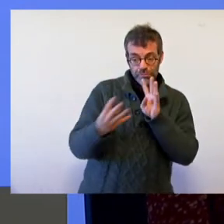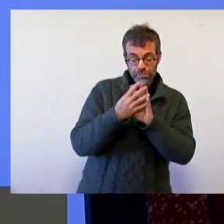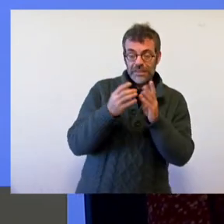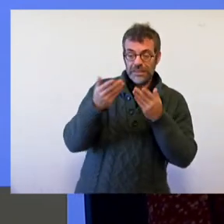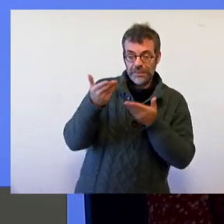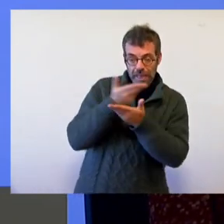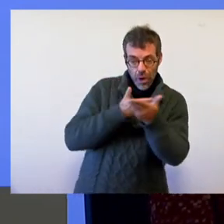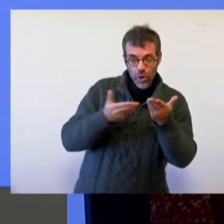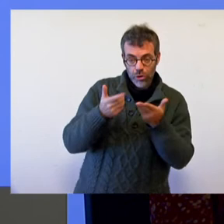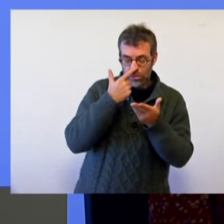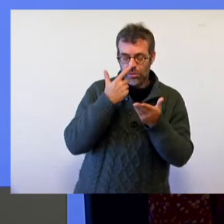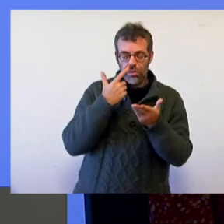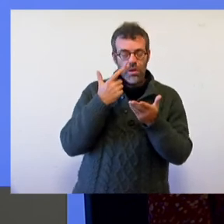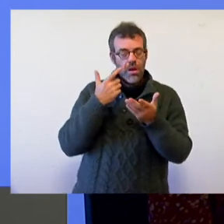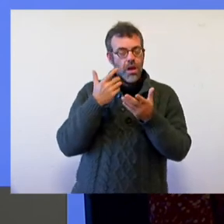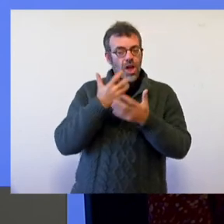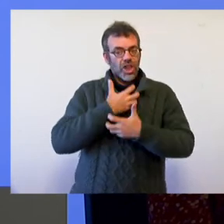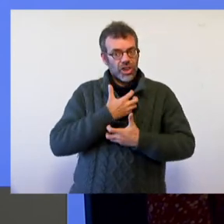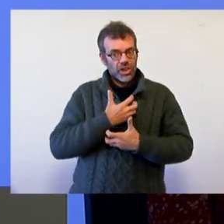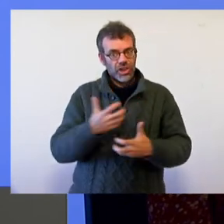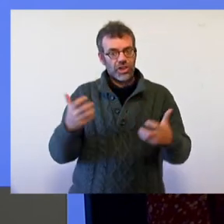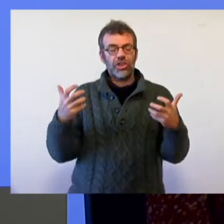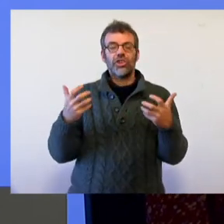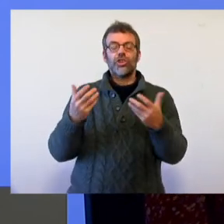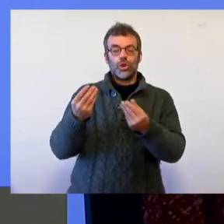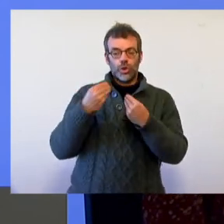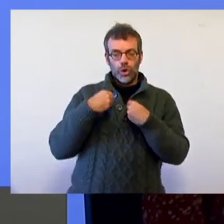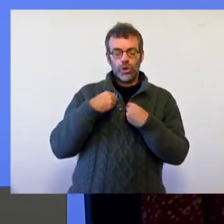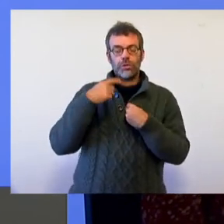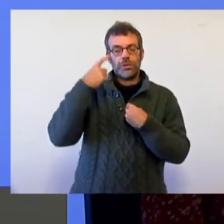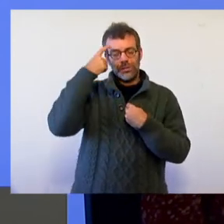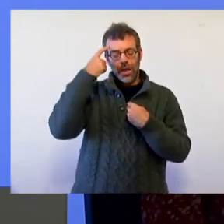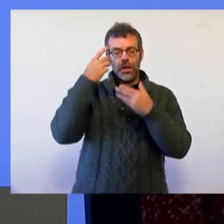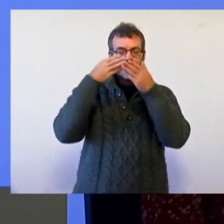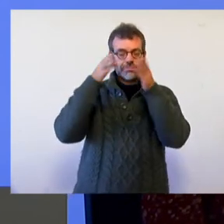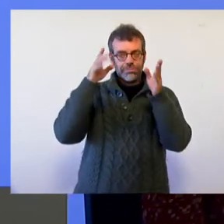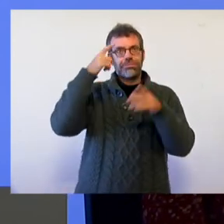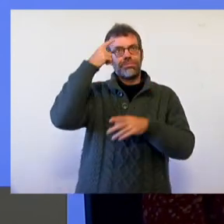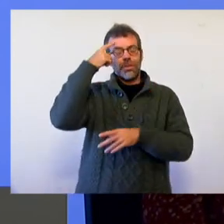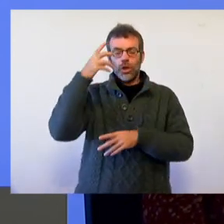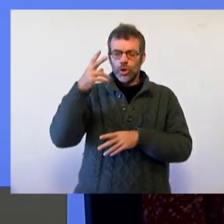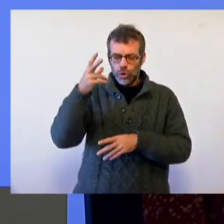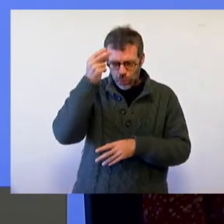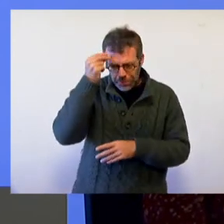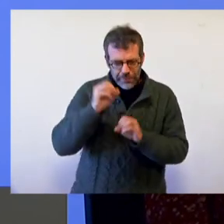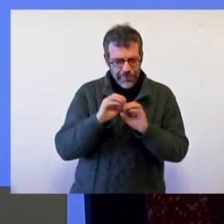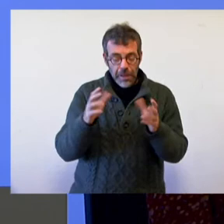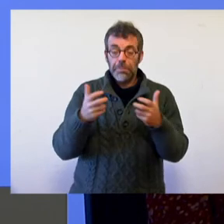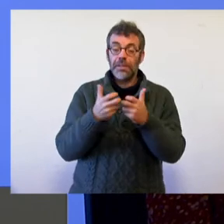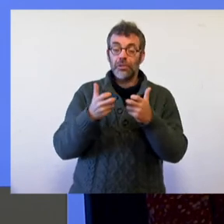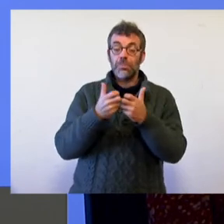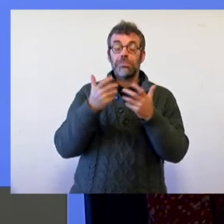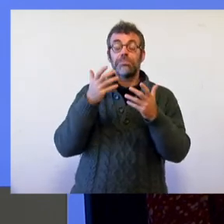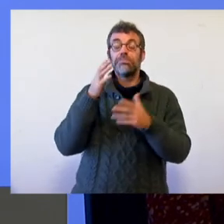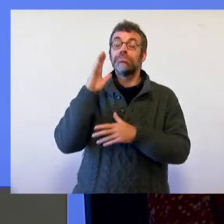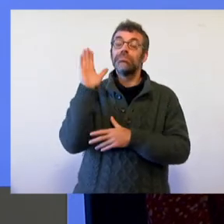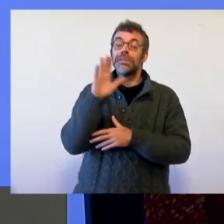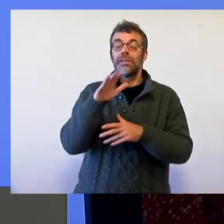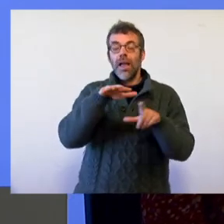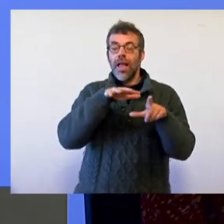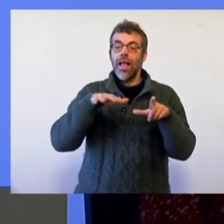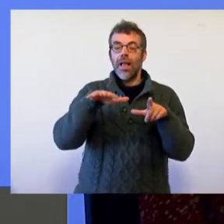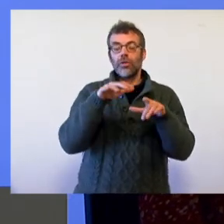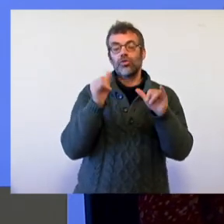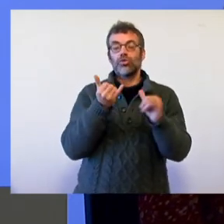dialogue a été très fécond sur notamment les questions des aires de jeu pour les enfants dans les parcs. Et le futur, enfin le